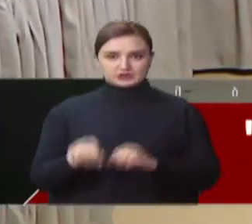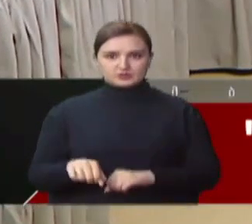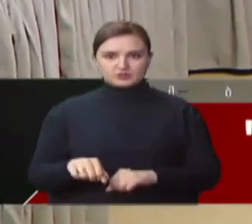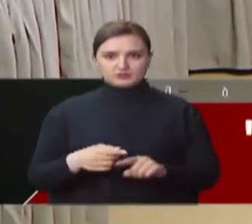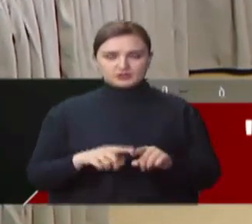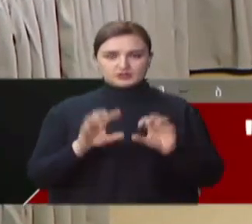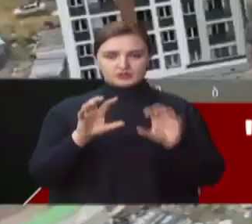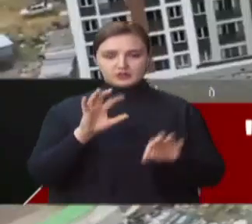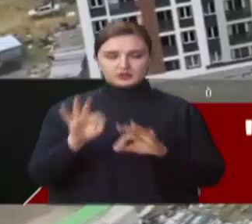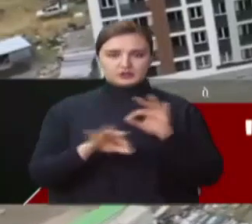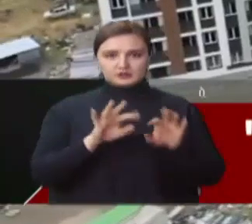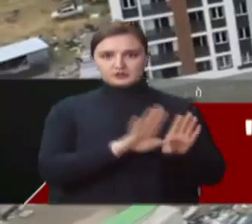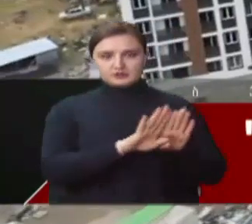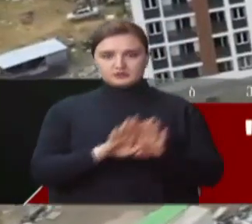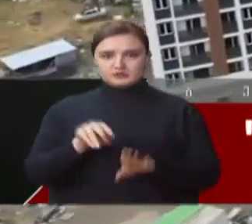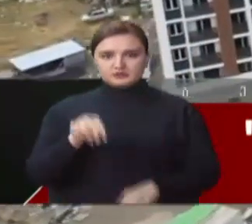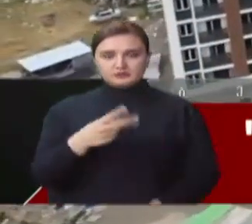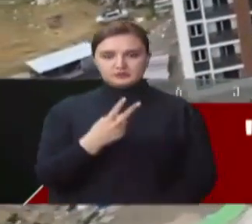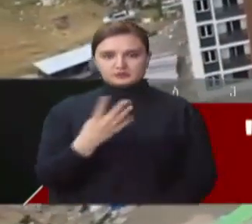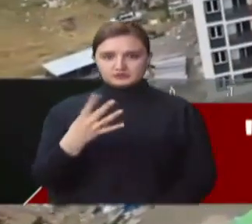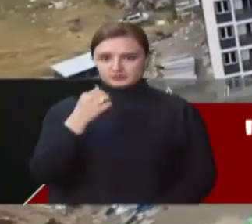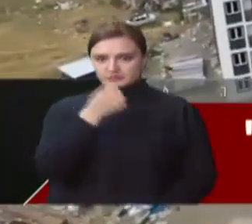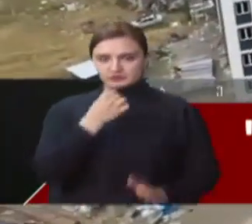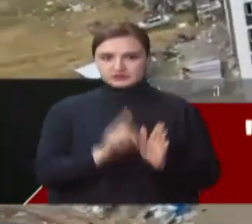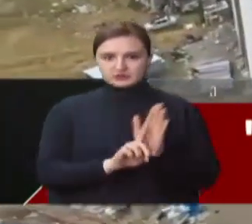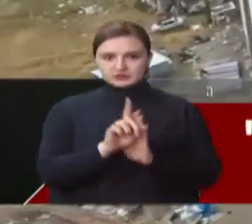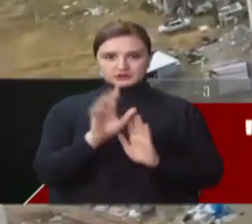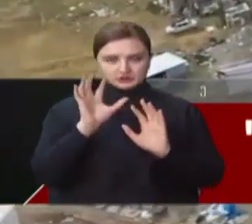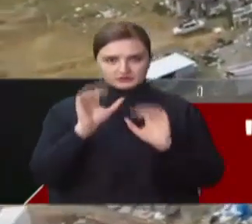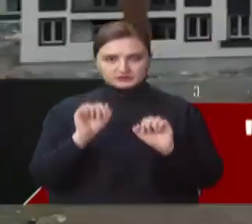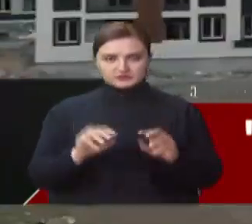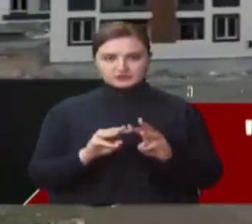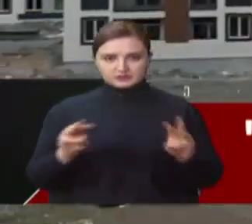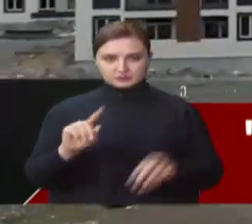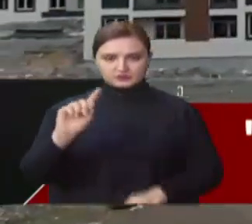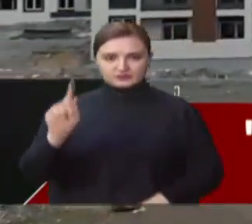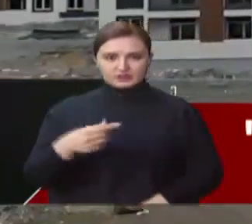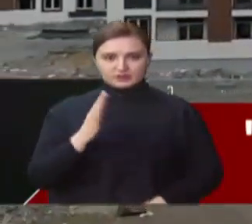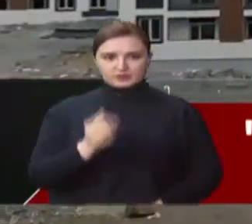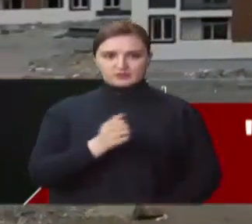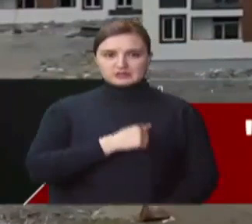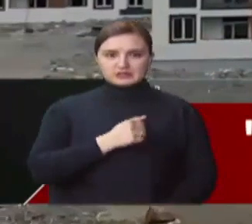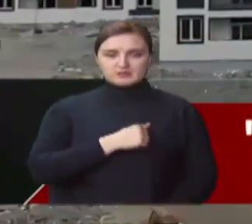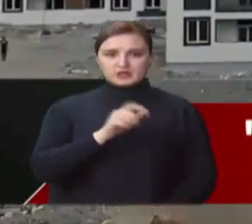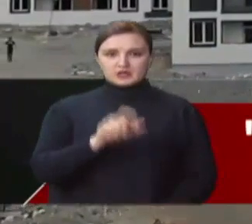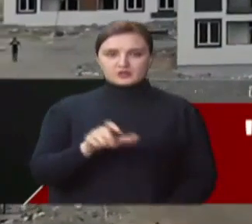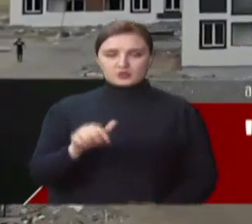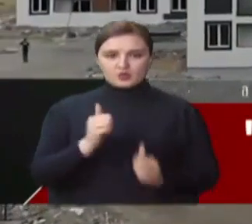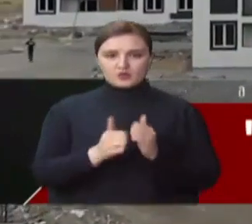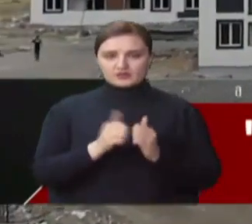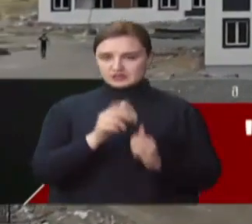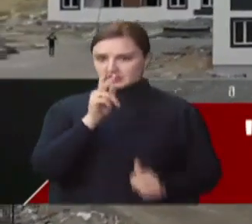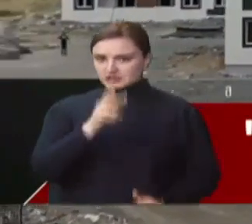Ასევე კანონპროექტის მიხედვით 2024 წლიდან თავდაცვის სამინისტრო ვალდებული იქნება სამხედრო მოსამსახურეთათვის ყოველ